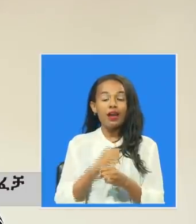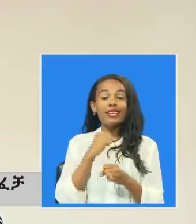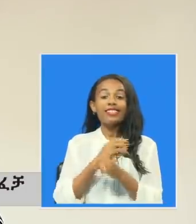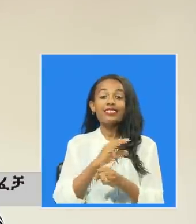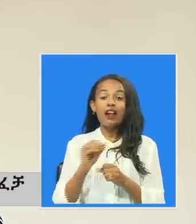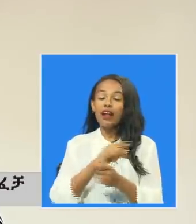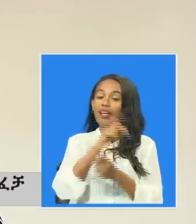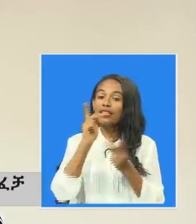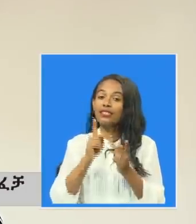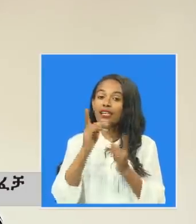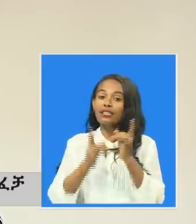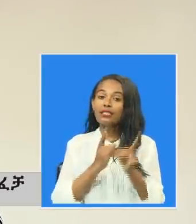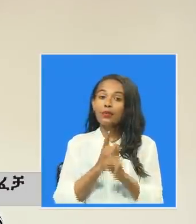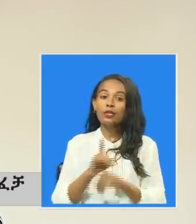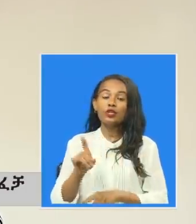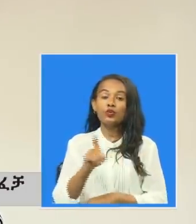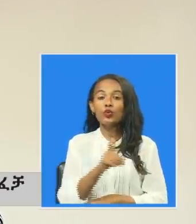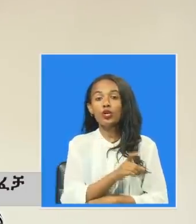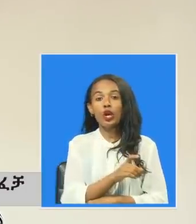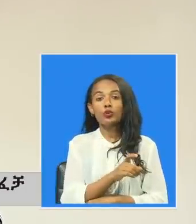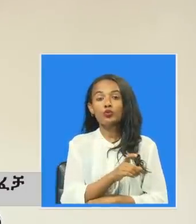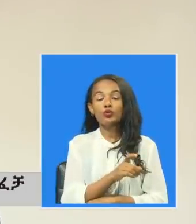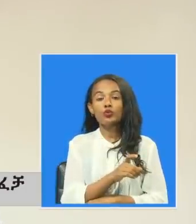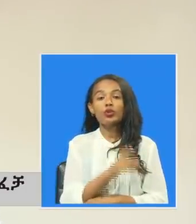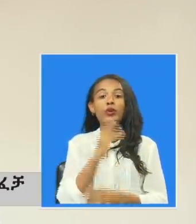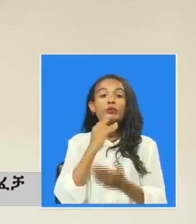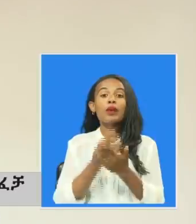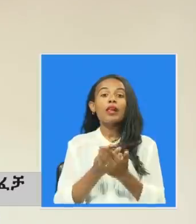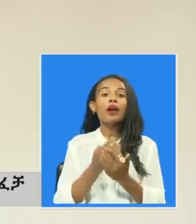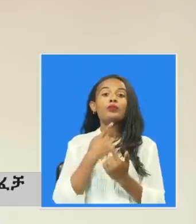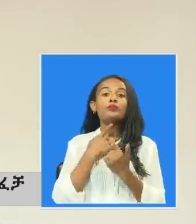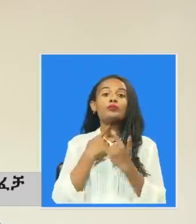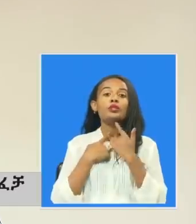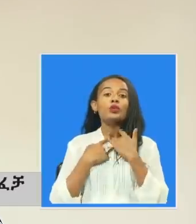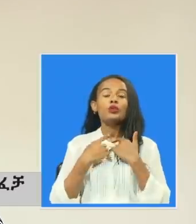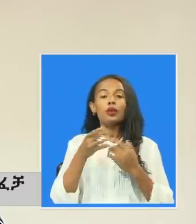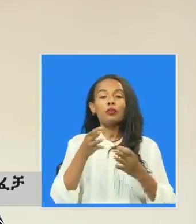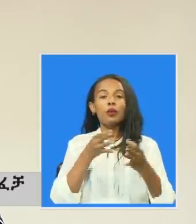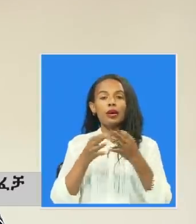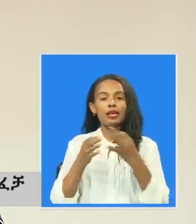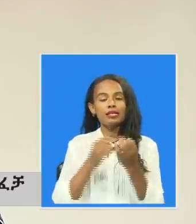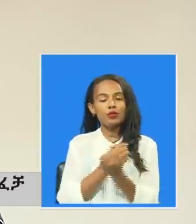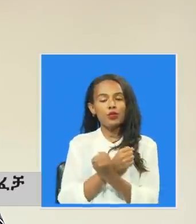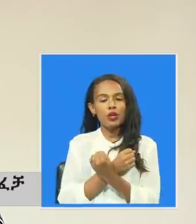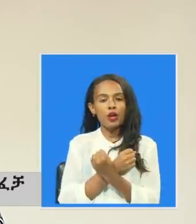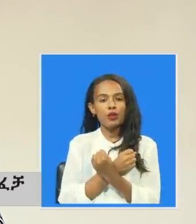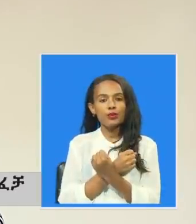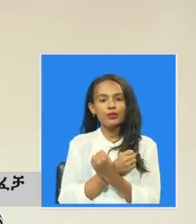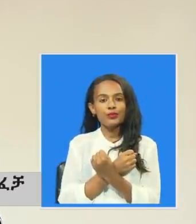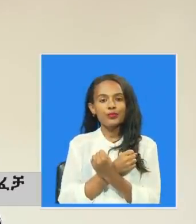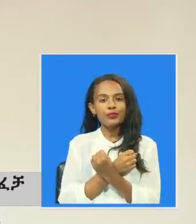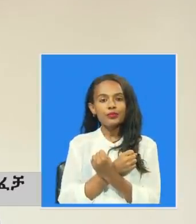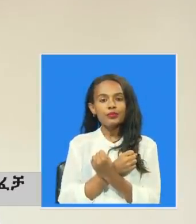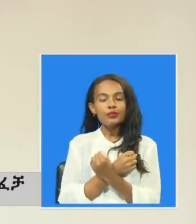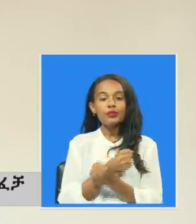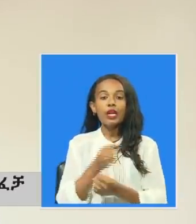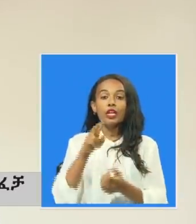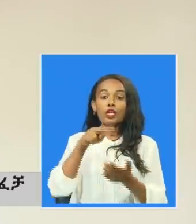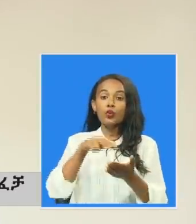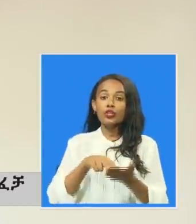የስራና የስኬት ዘመን እንዲሆንላችሁ መልካም ምኞቴን ለመግለጽ ወዳለሁ።